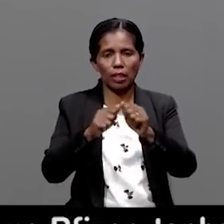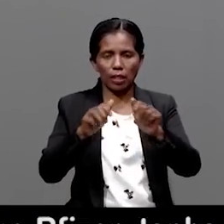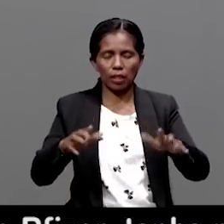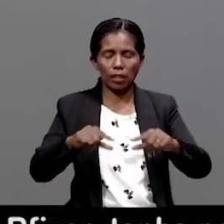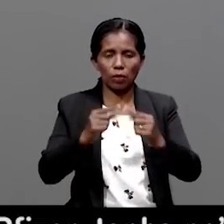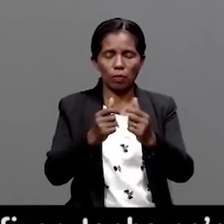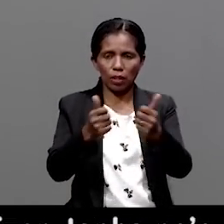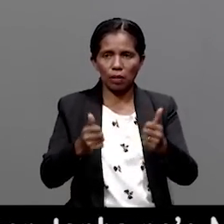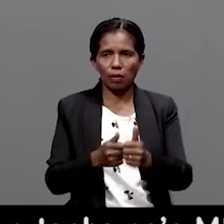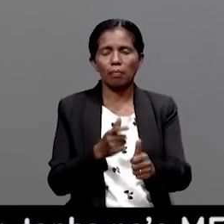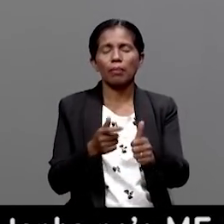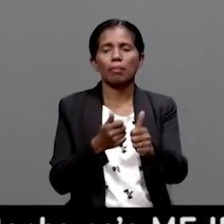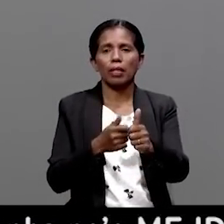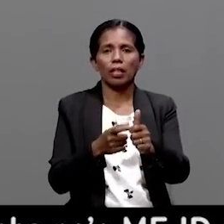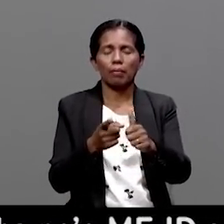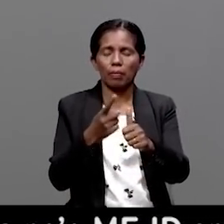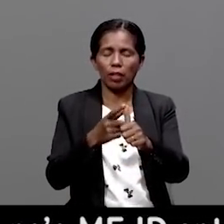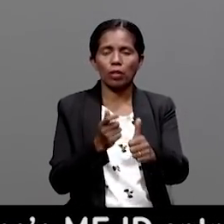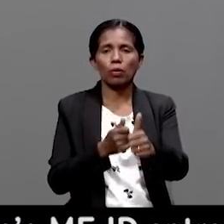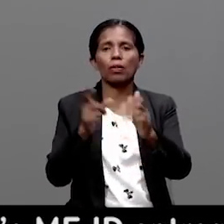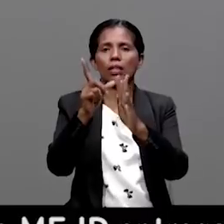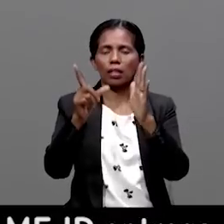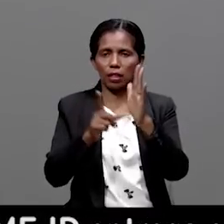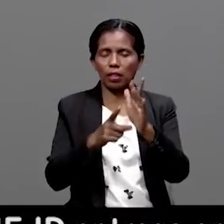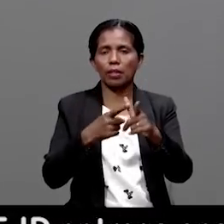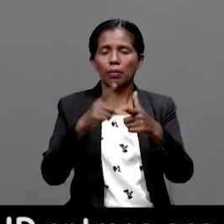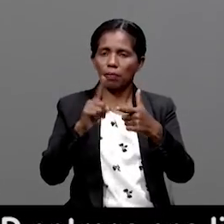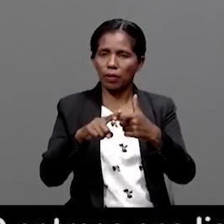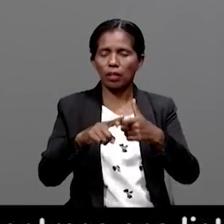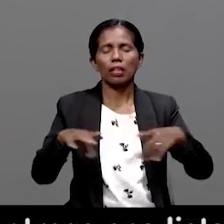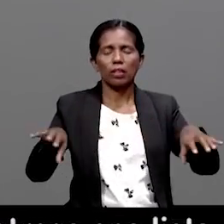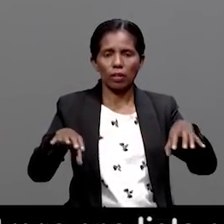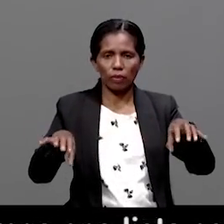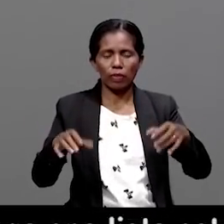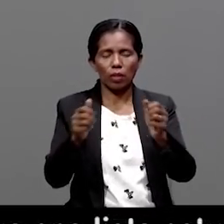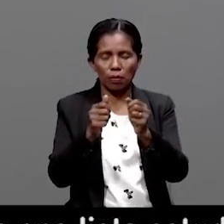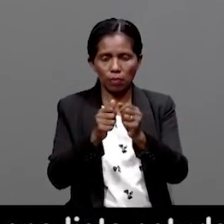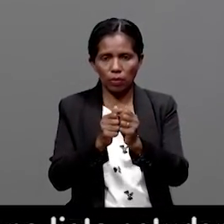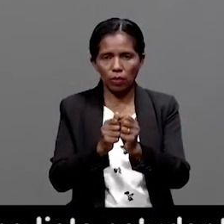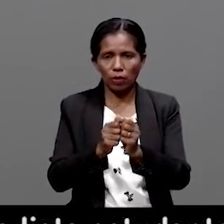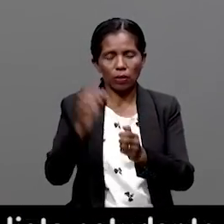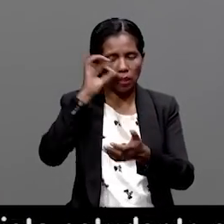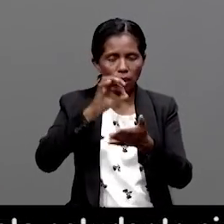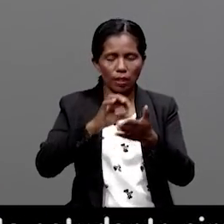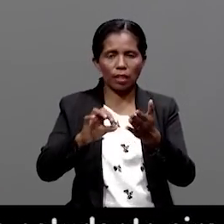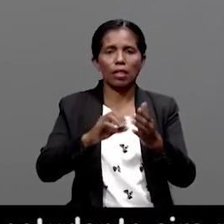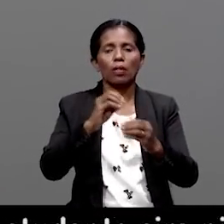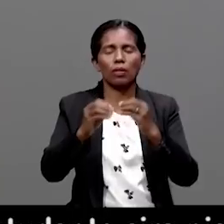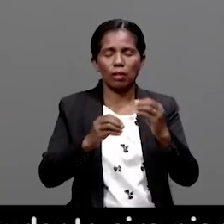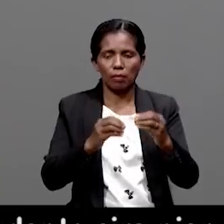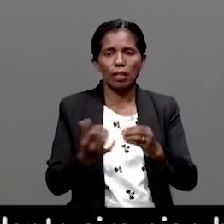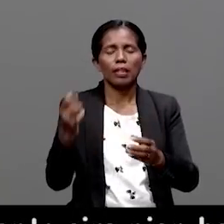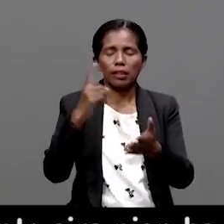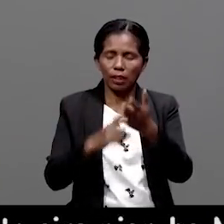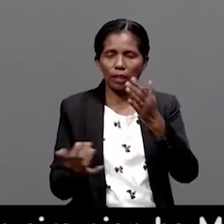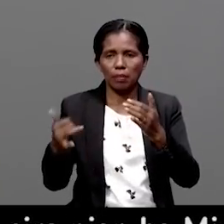lei. Segundo, ita buka atu coopera ho secretaria estado terras e propriedade, ba saida mak sira atribuiona. Ita